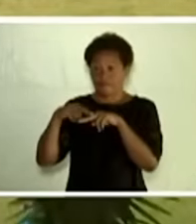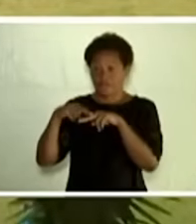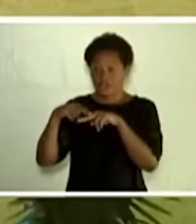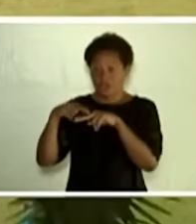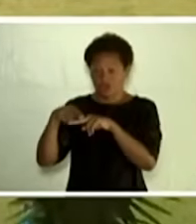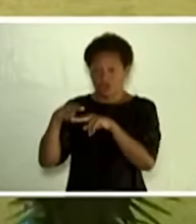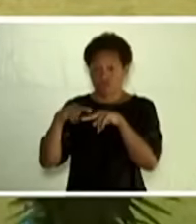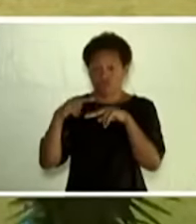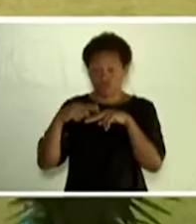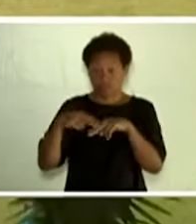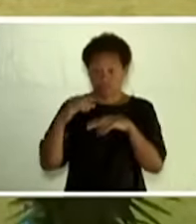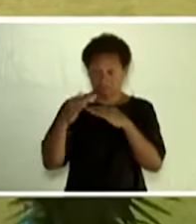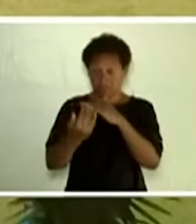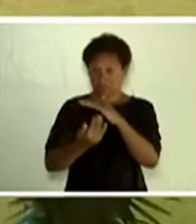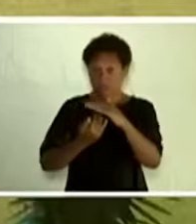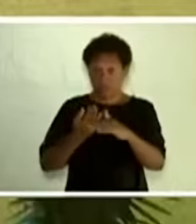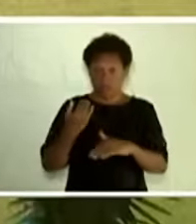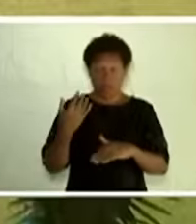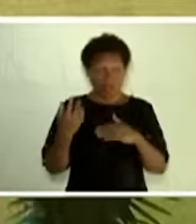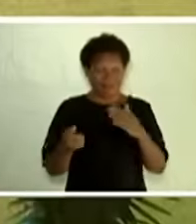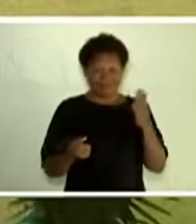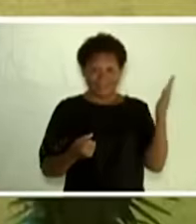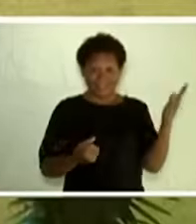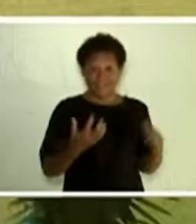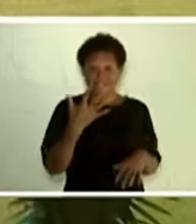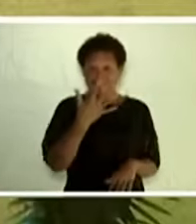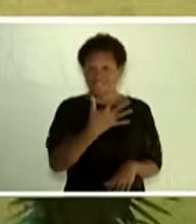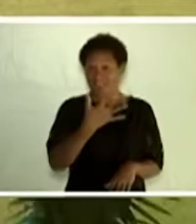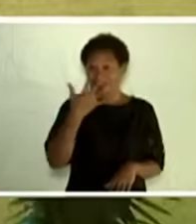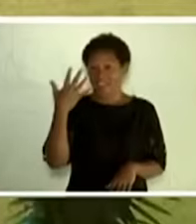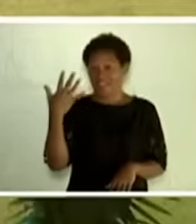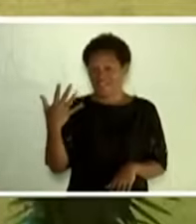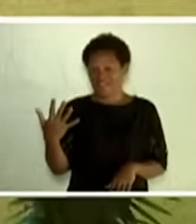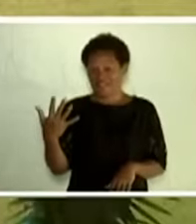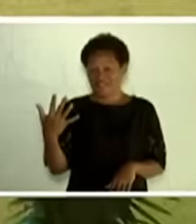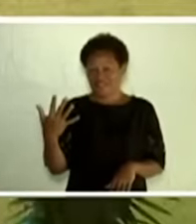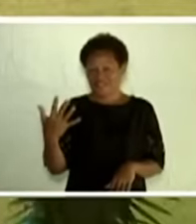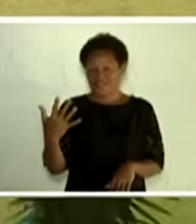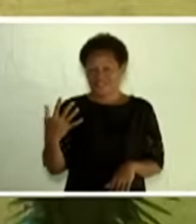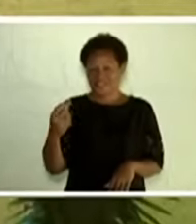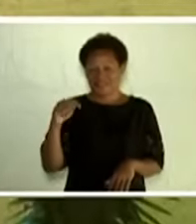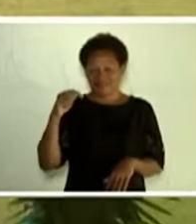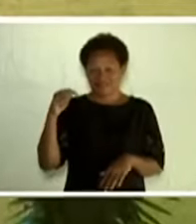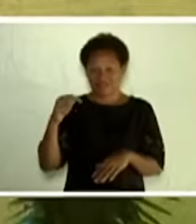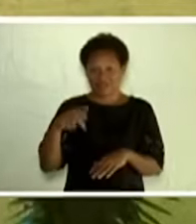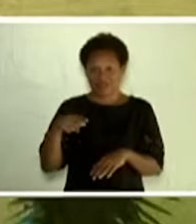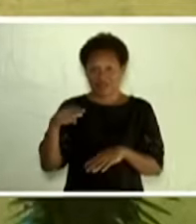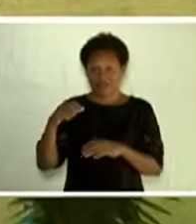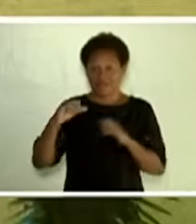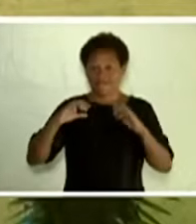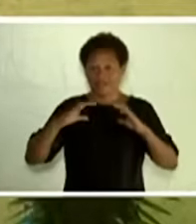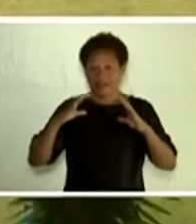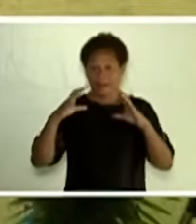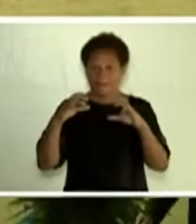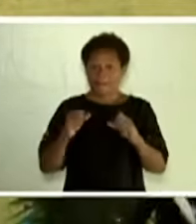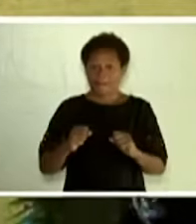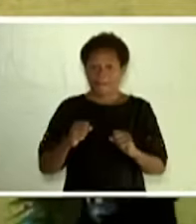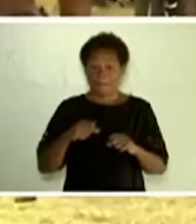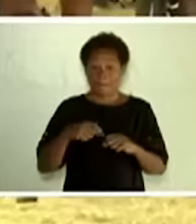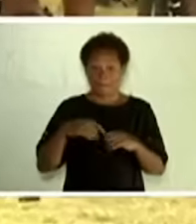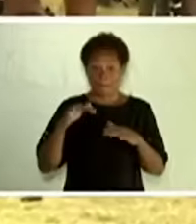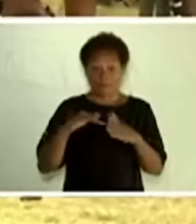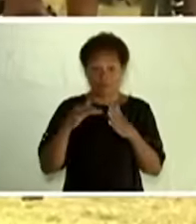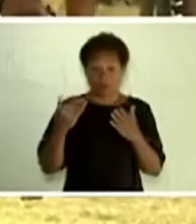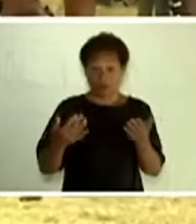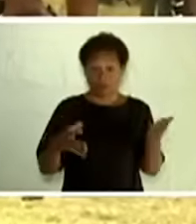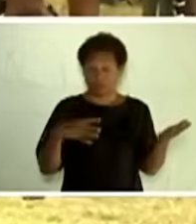duruma may na raralibong ko na Albert Park sa bulay bang matato kina lima yang baki lima sang kalima na Nonda Tungalala. Yan ang